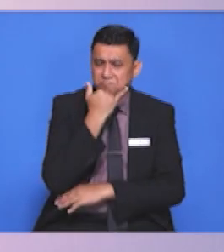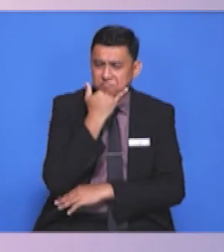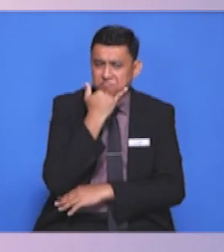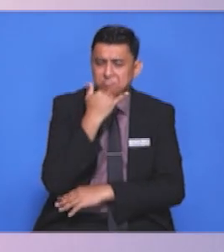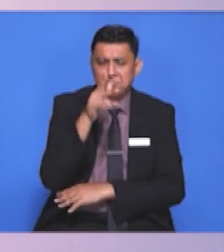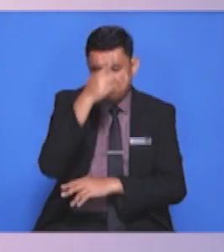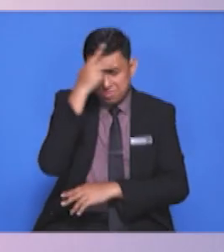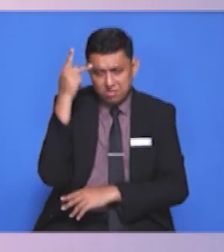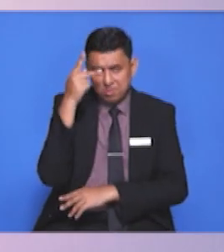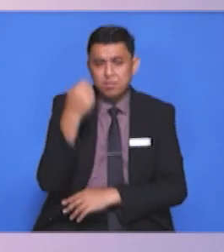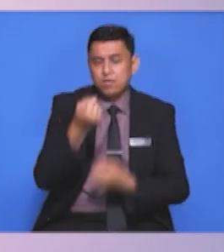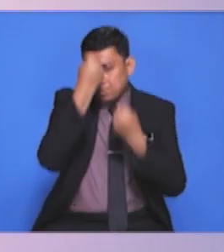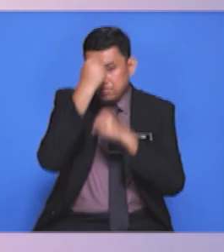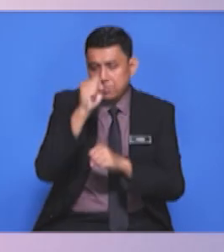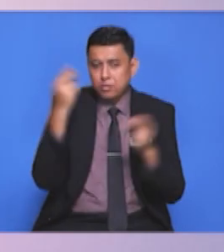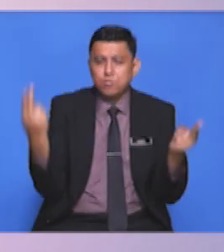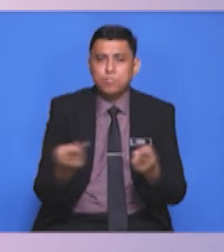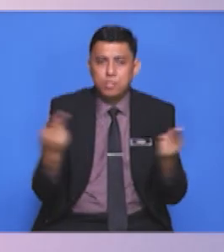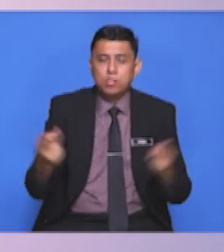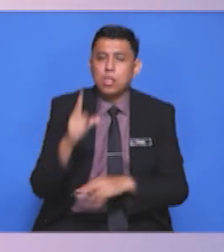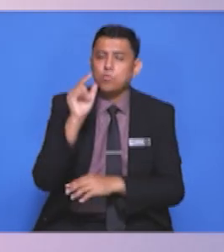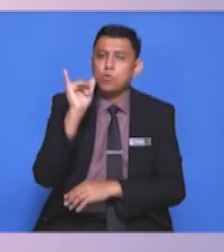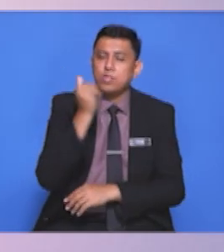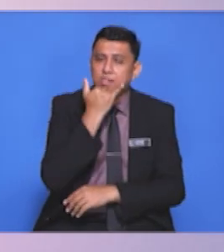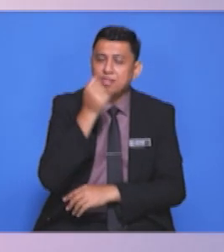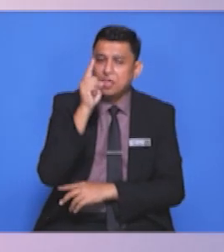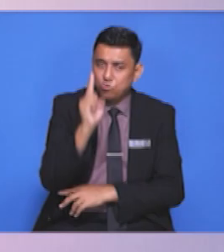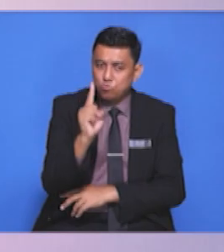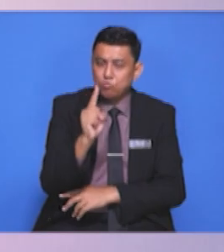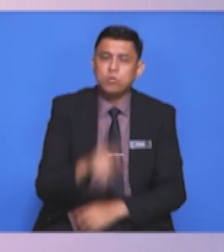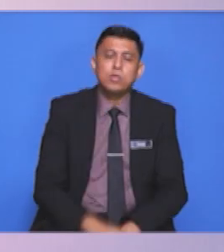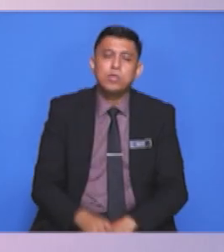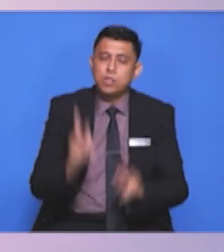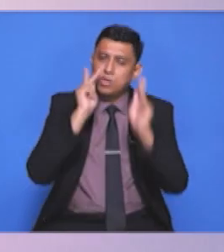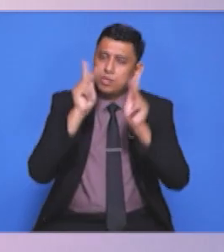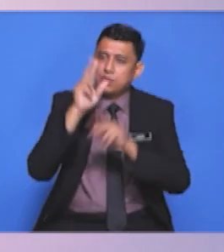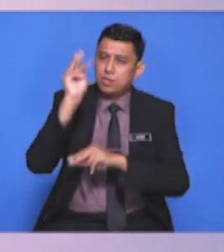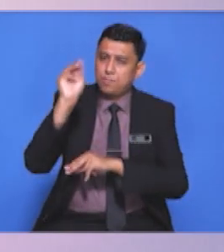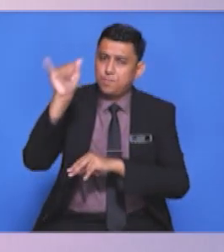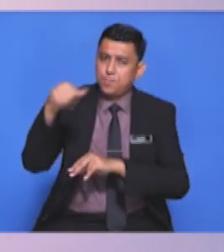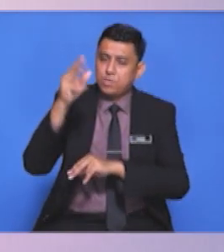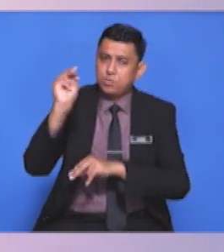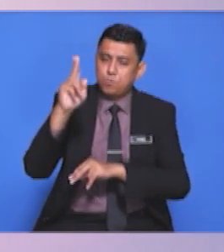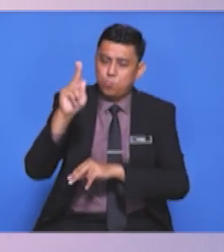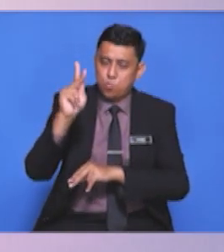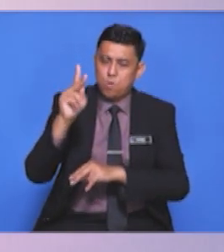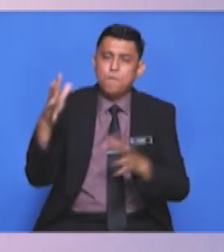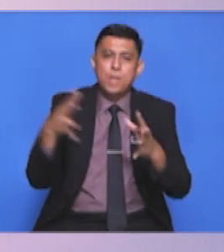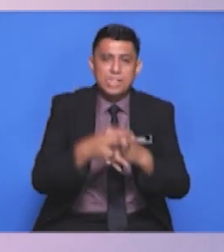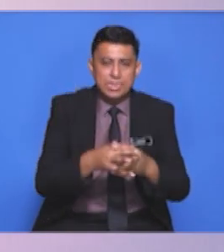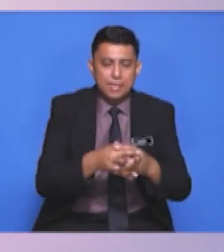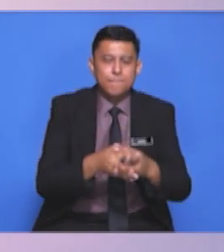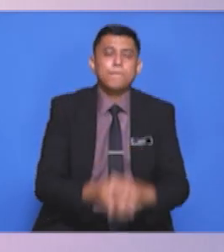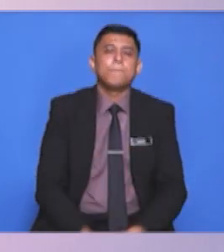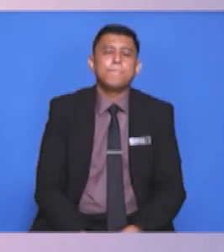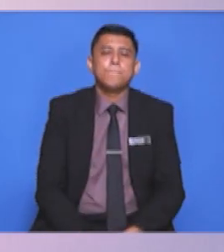karena setiap user merupakan salah satu daripada kata majemuk mantap dan perlu